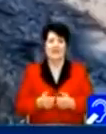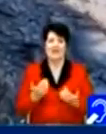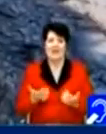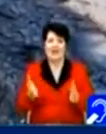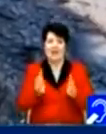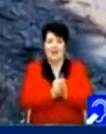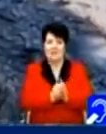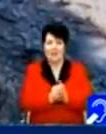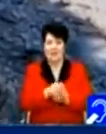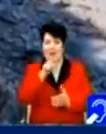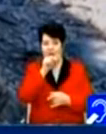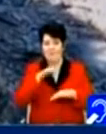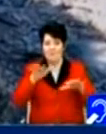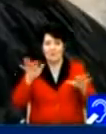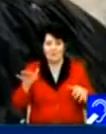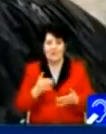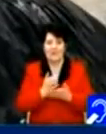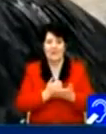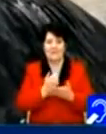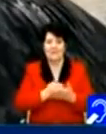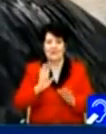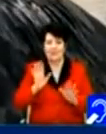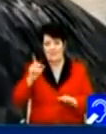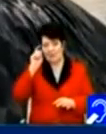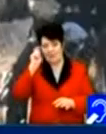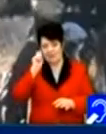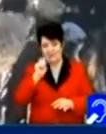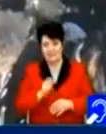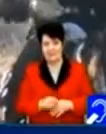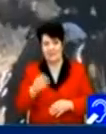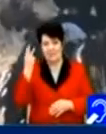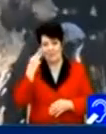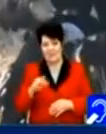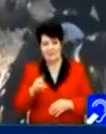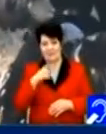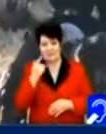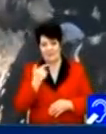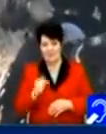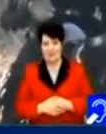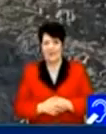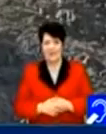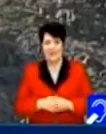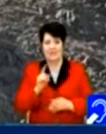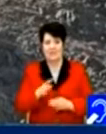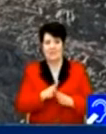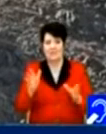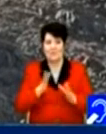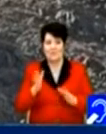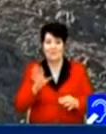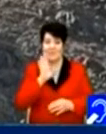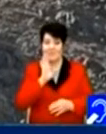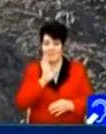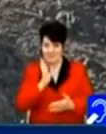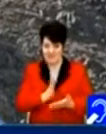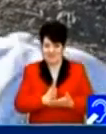capturarea vulturilor era o activitate rezervată doar bărbaților, dar modernizarea, aș spune cuvântul, și din ce în ce mai multe femei intră